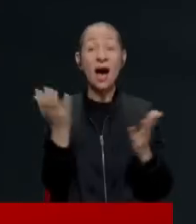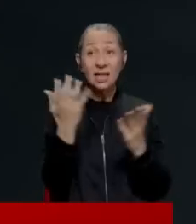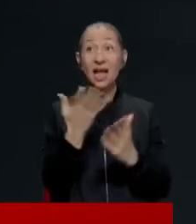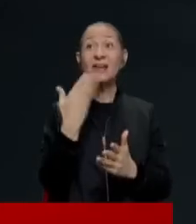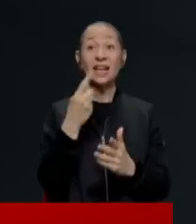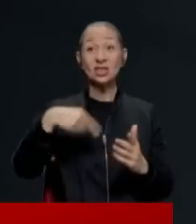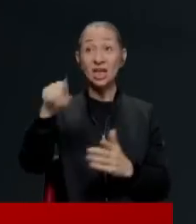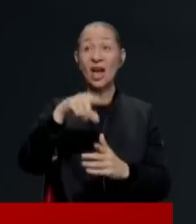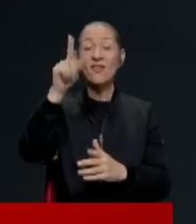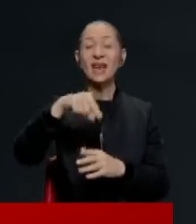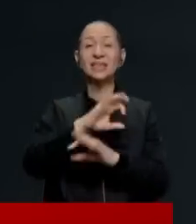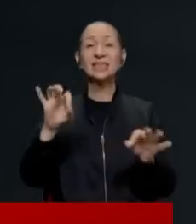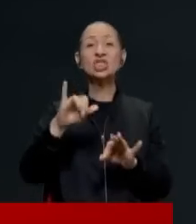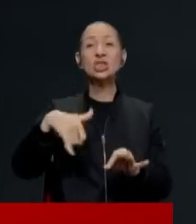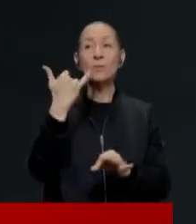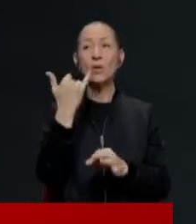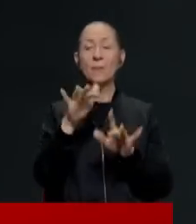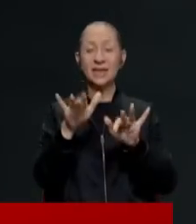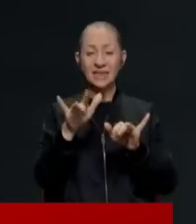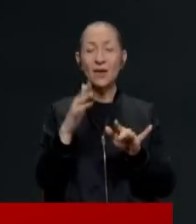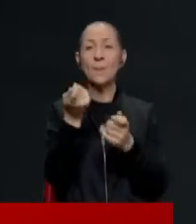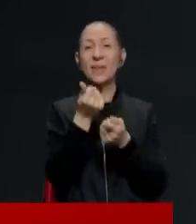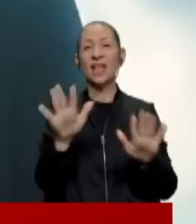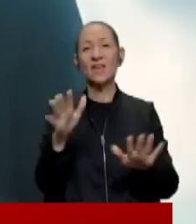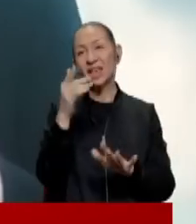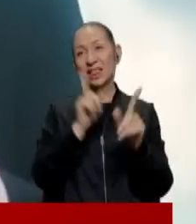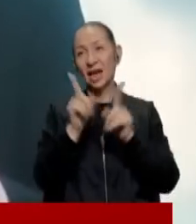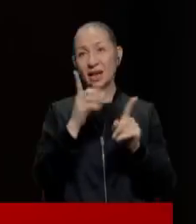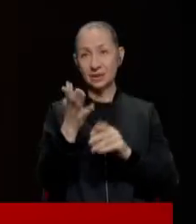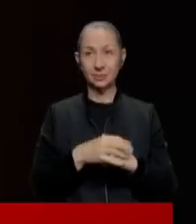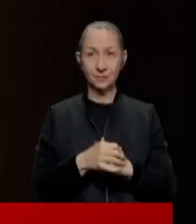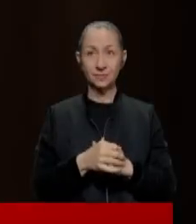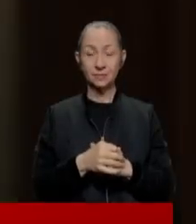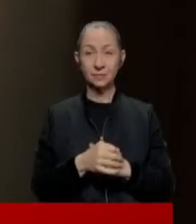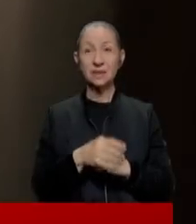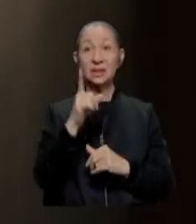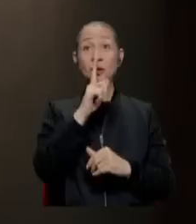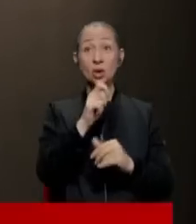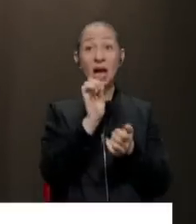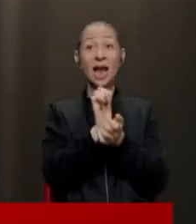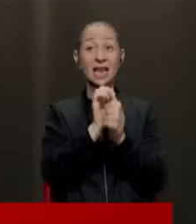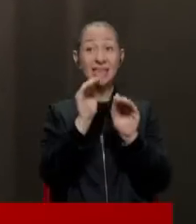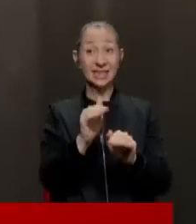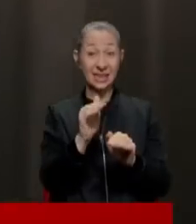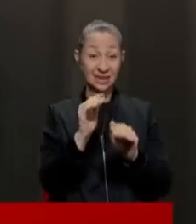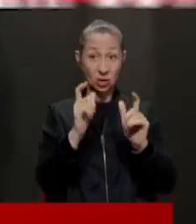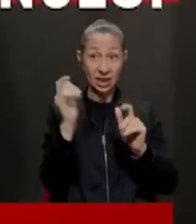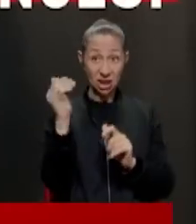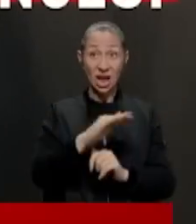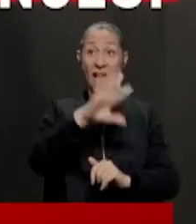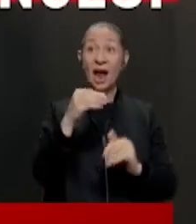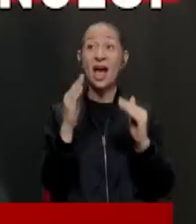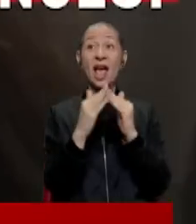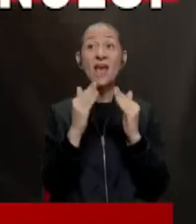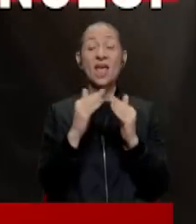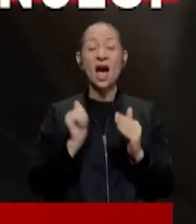gençlere vergisiz cep telefonu bilgisayar ve bedava internet Sana söz aile destekleri sigortası gelecek her